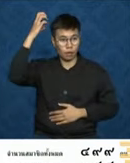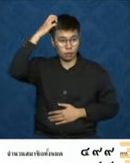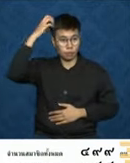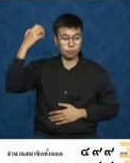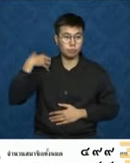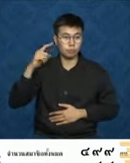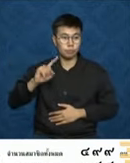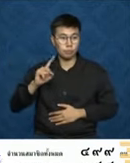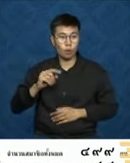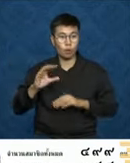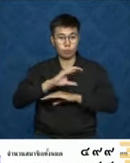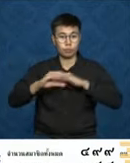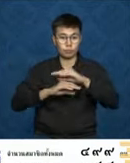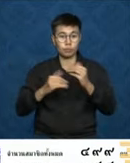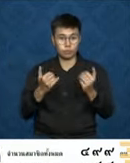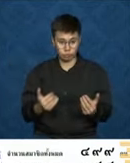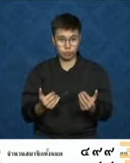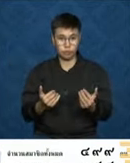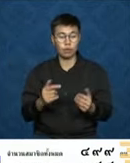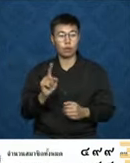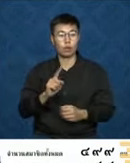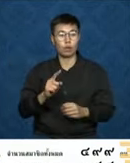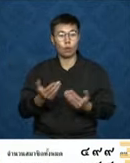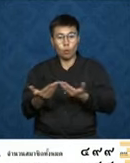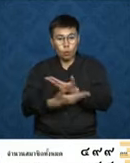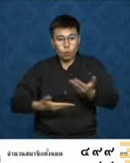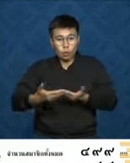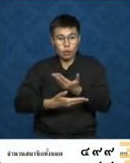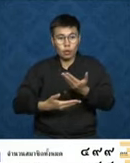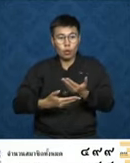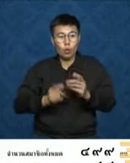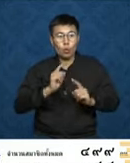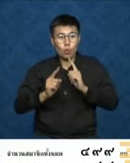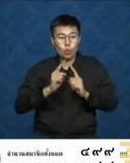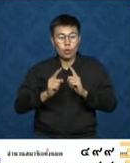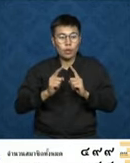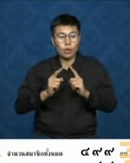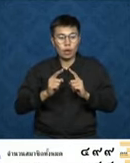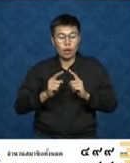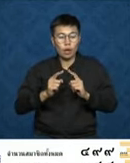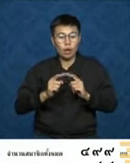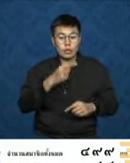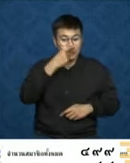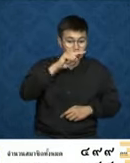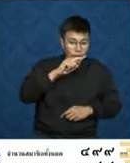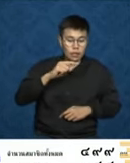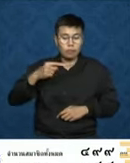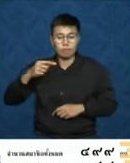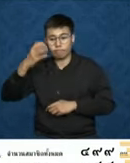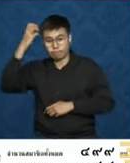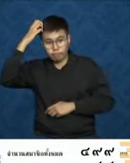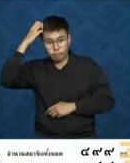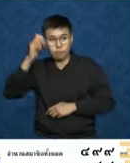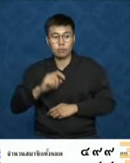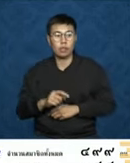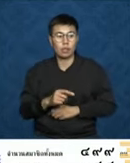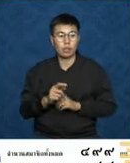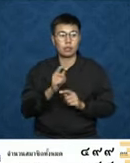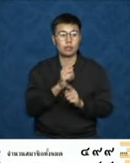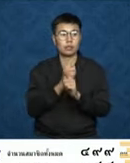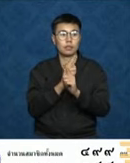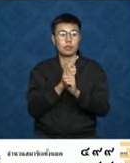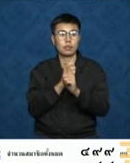ว่าโครงการดังกล่าวอยู่ในขั้นตอนการเจรจาสัดส่วนค่าก่อสร้างของแต่ละประเทศเพื่อเป็นการติดตามความคืบหน้า